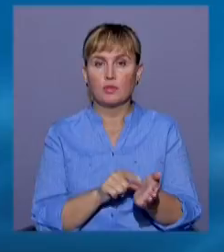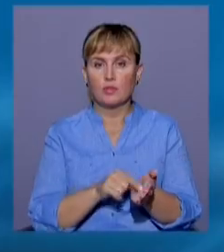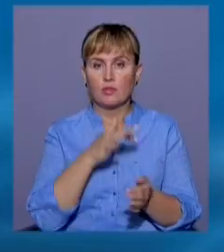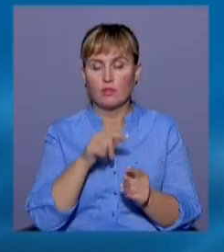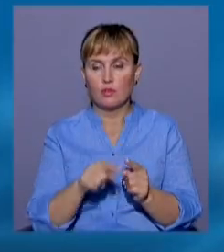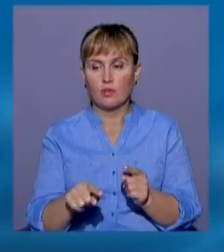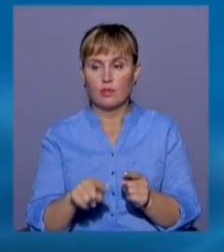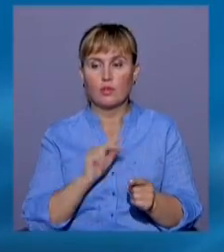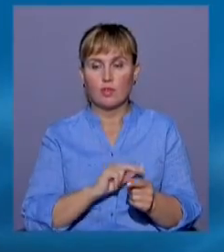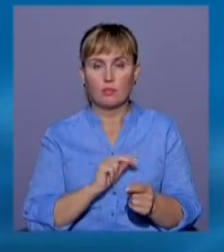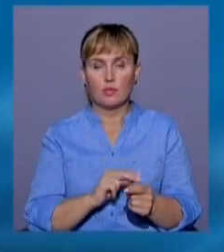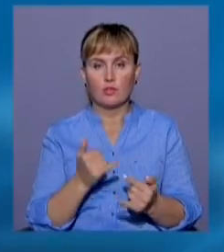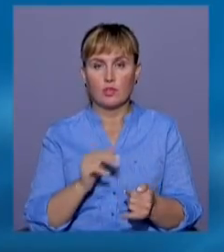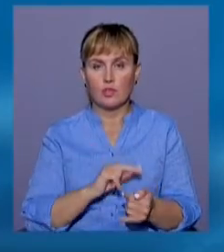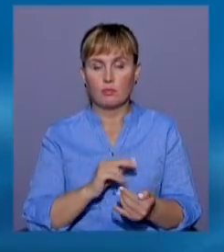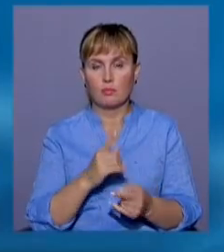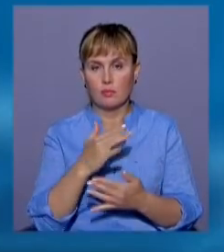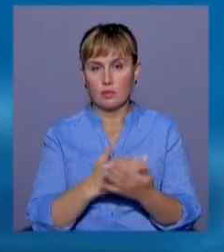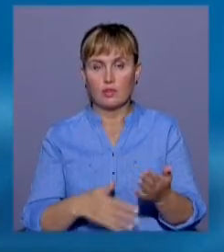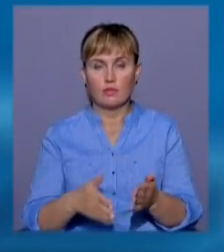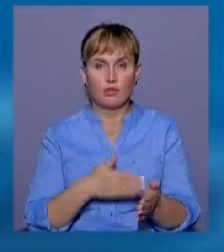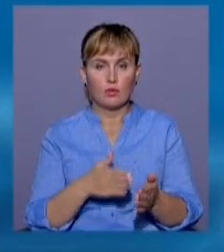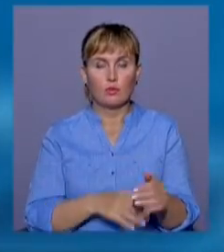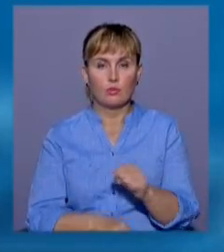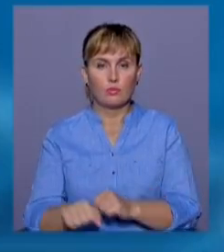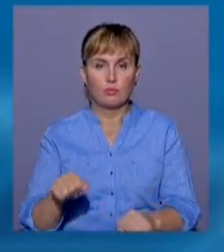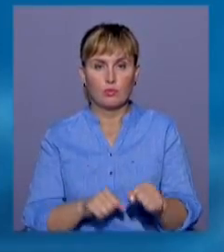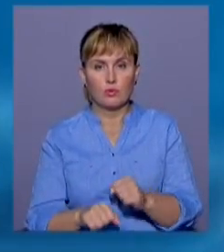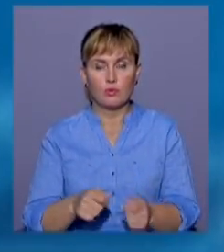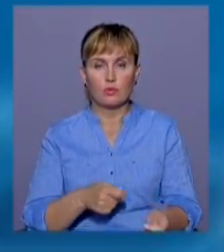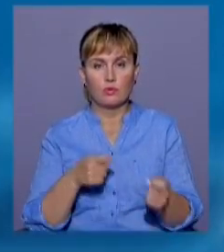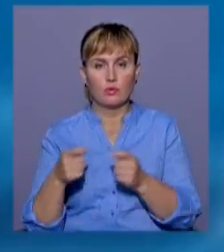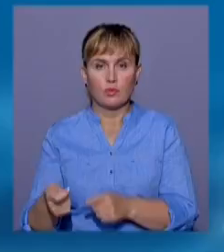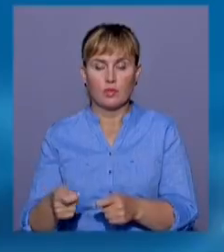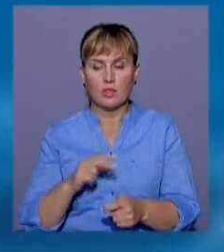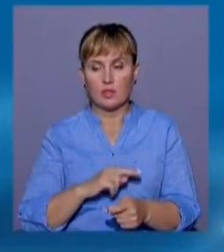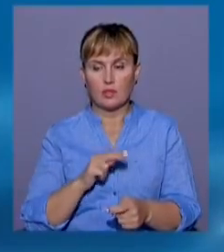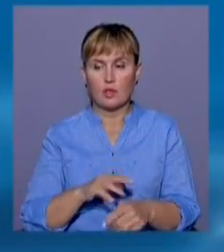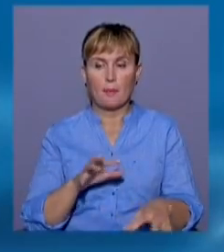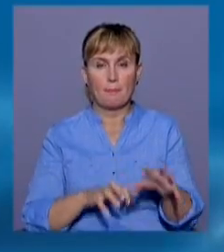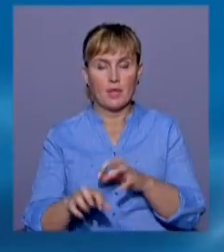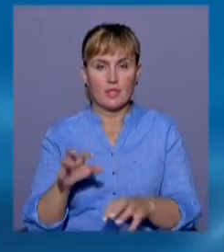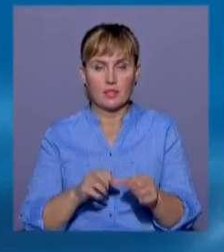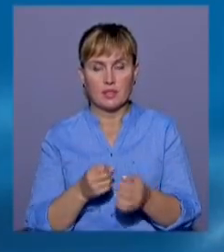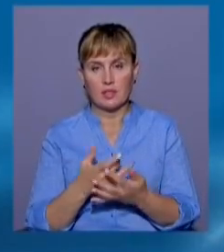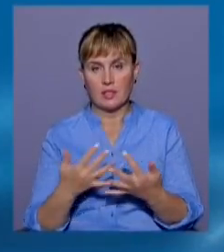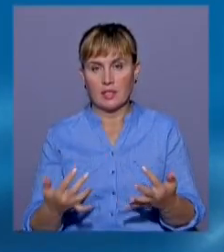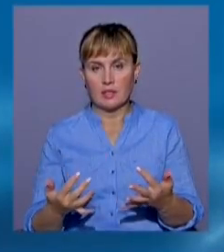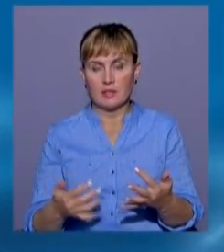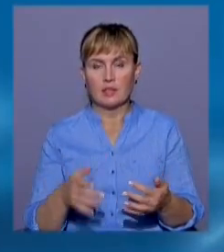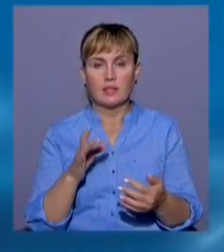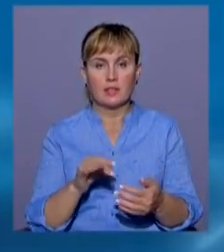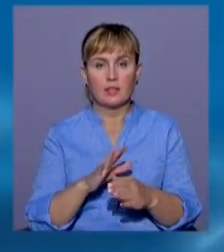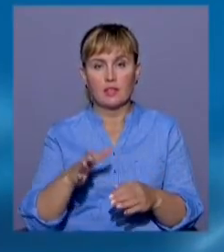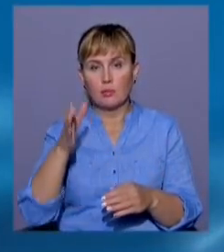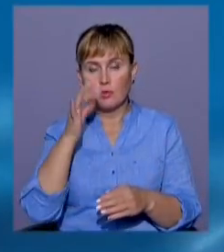возраста. Вакансии, которые сейчас представлены в перечне – дворник, уборщик, курьер, соцработник, волонтер, массажист в социальных учреждениях. Ни